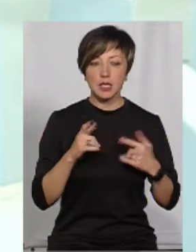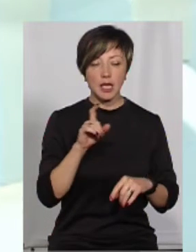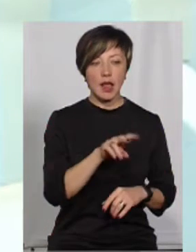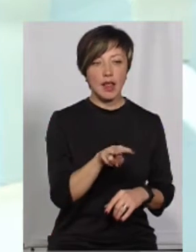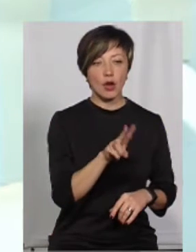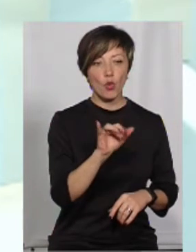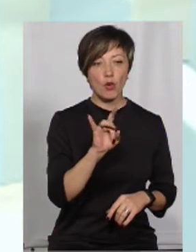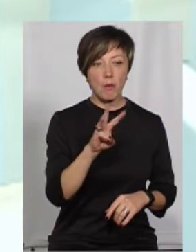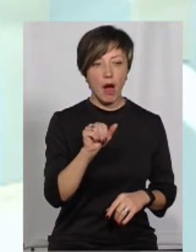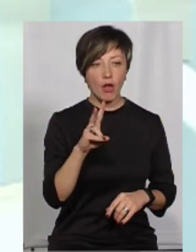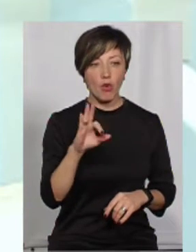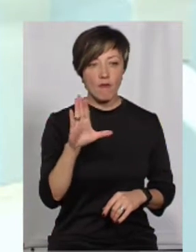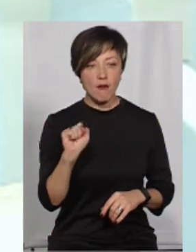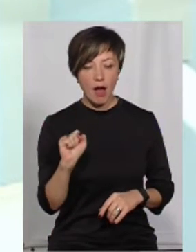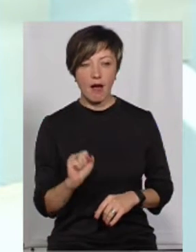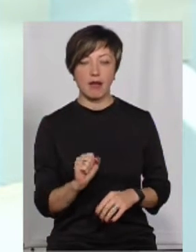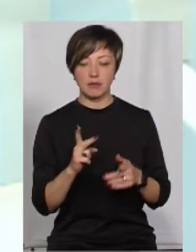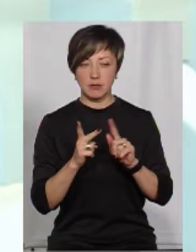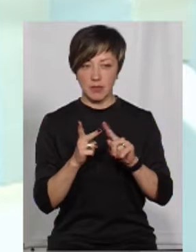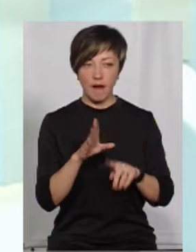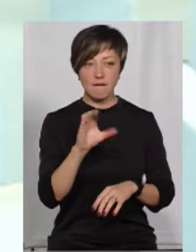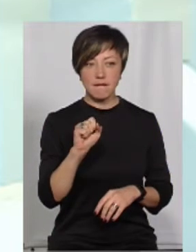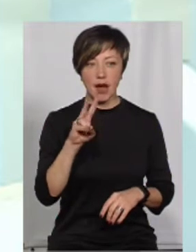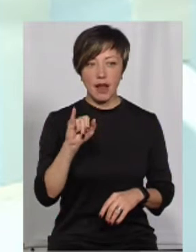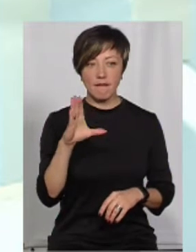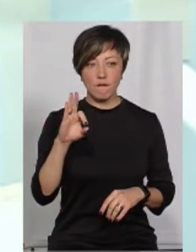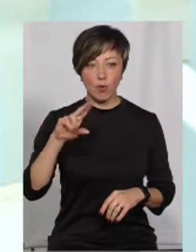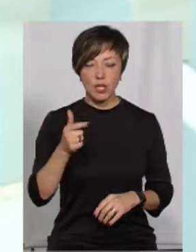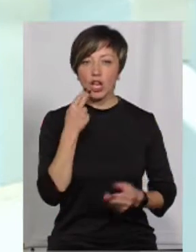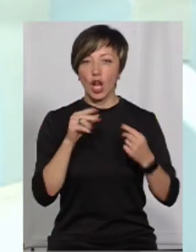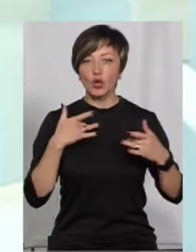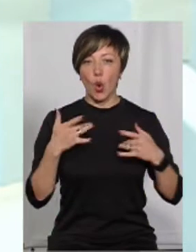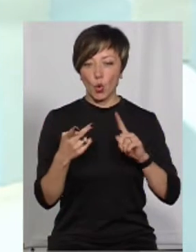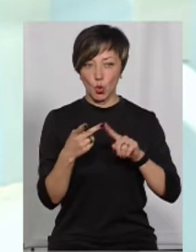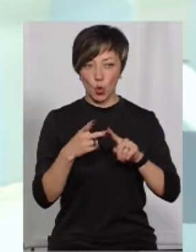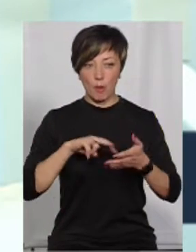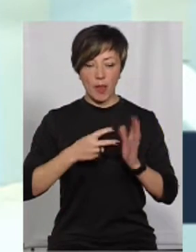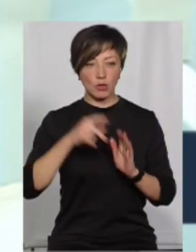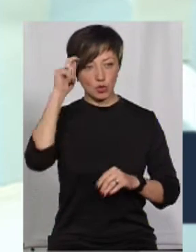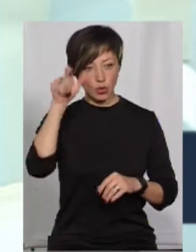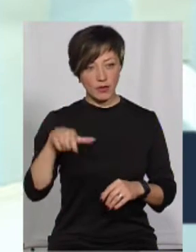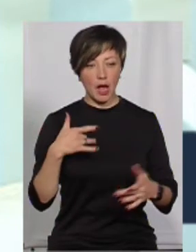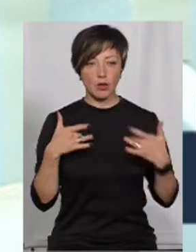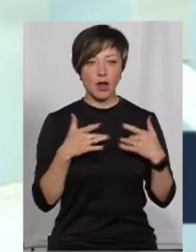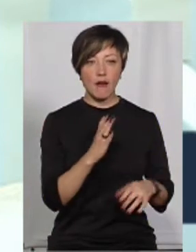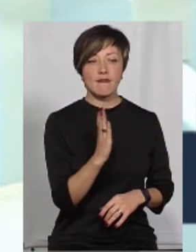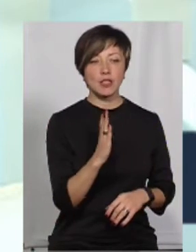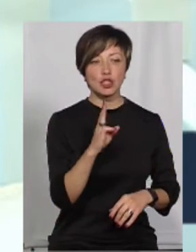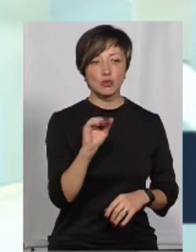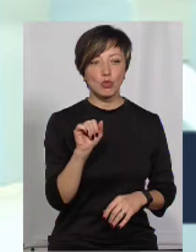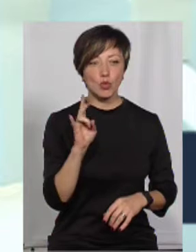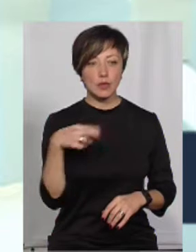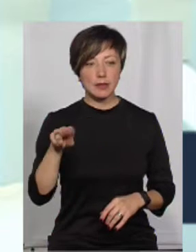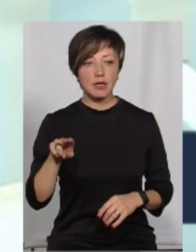артисти Лариса Курманова та Микола Валівоць. Також отримали найкращу роль другого плану чоловічу – це актор Василь Шпунт.